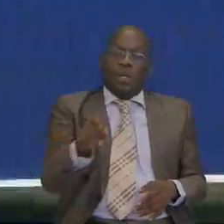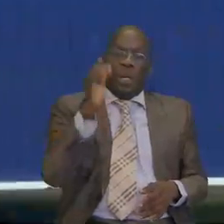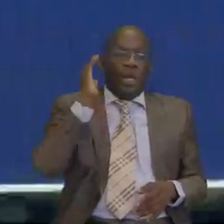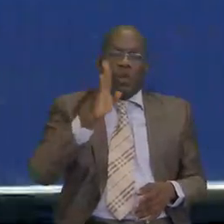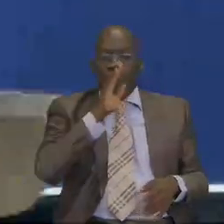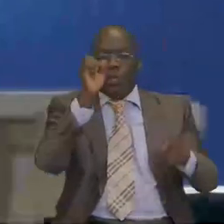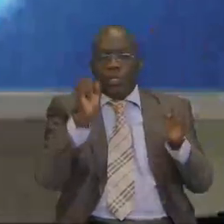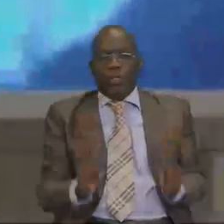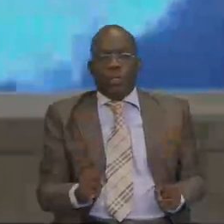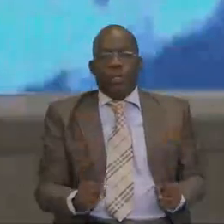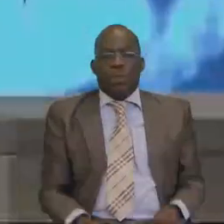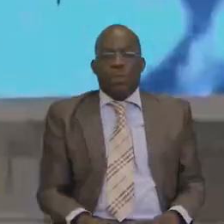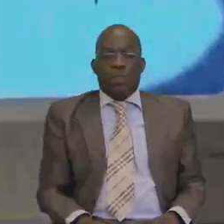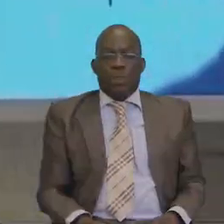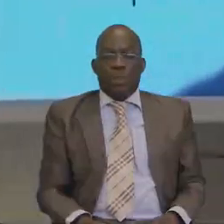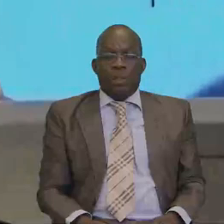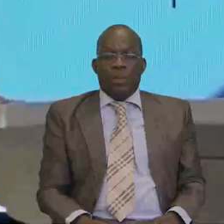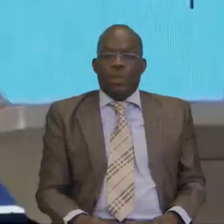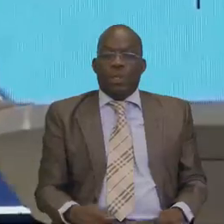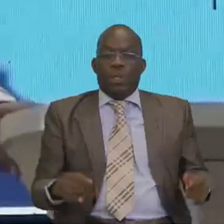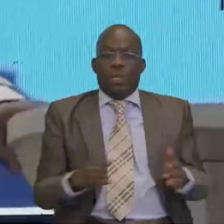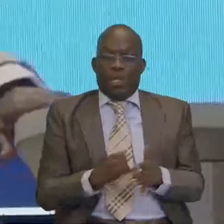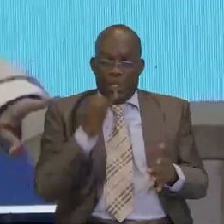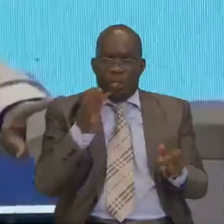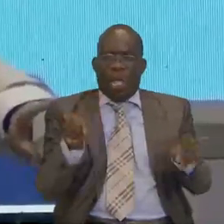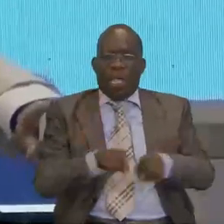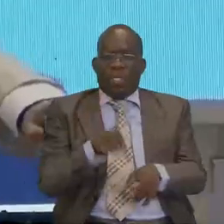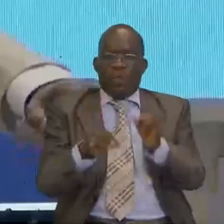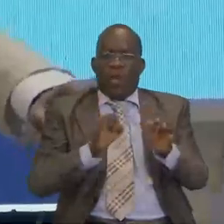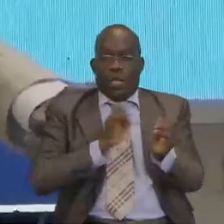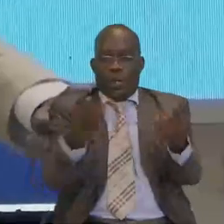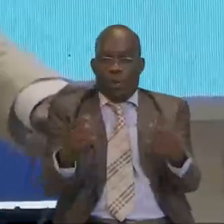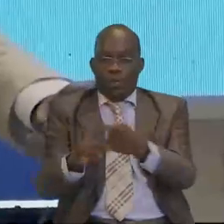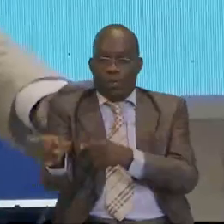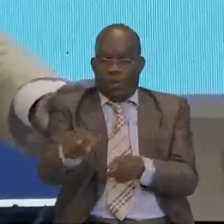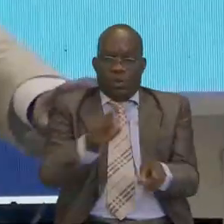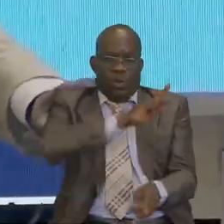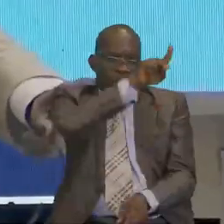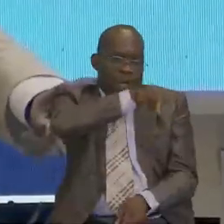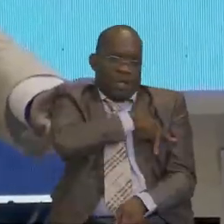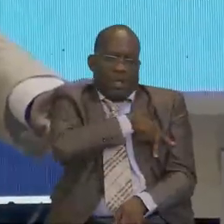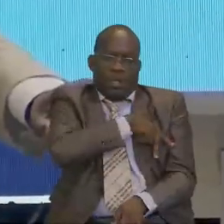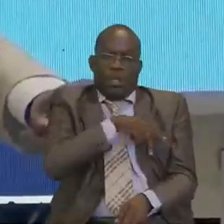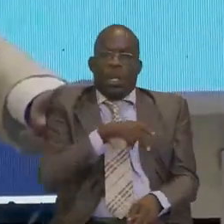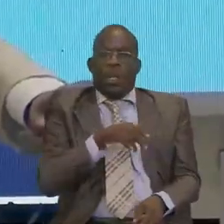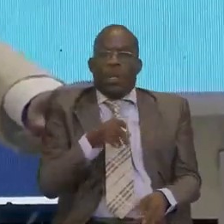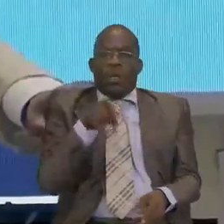Il sera fort. C'est comme s'il doit m'approcher vers toi personnellement. Et te